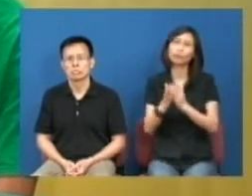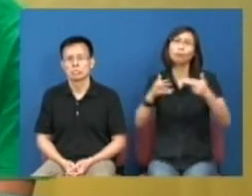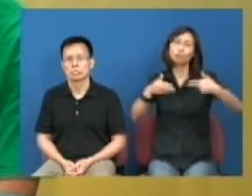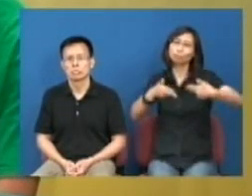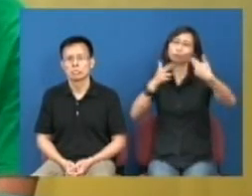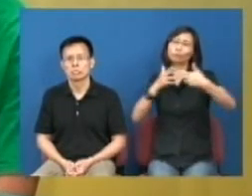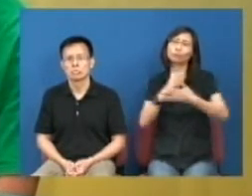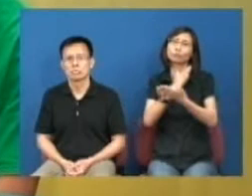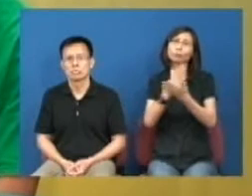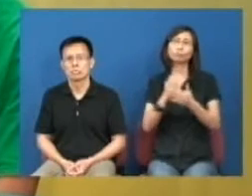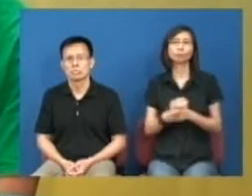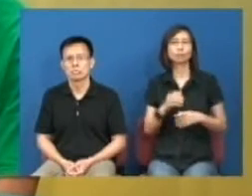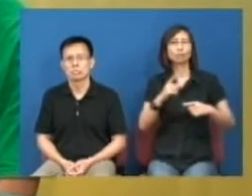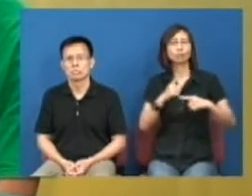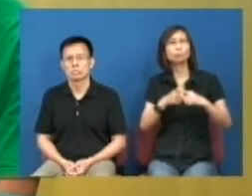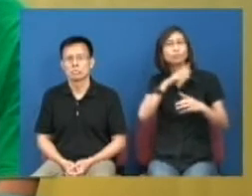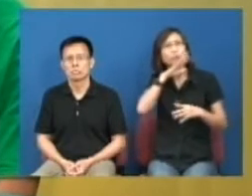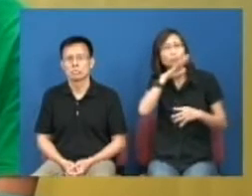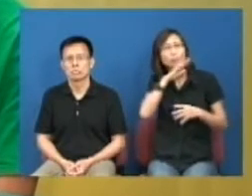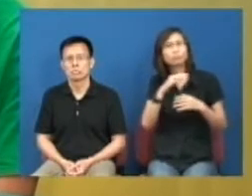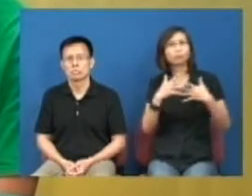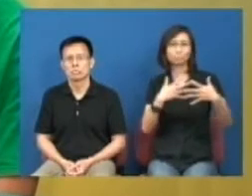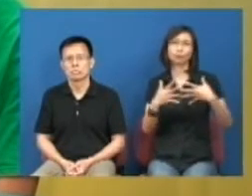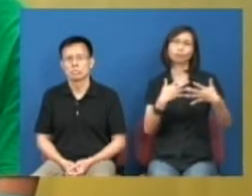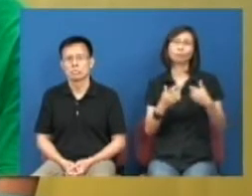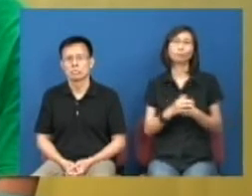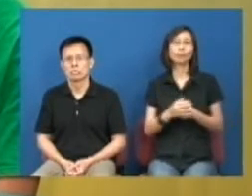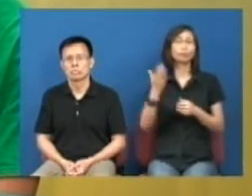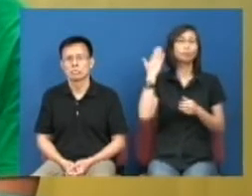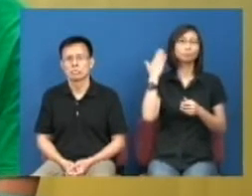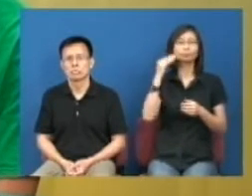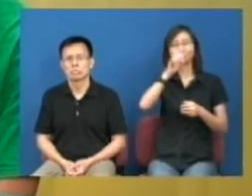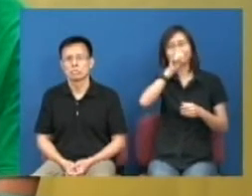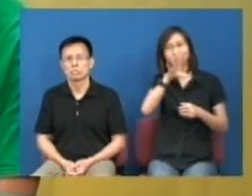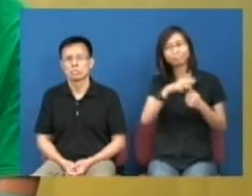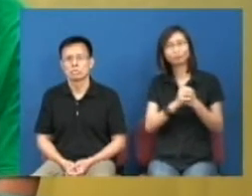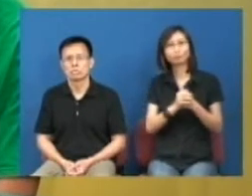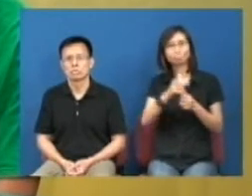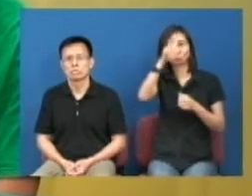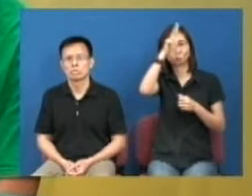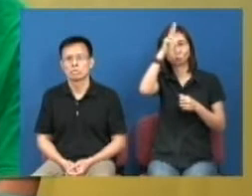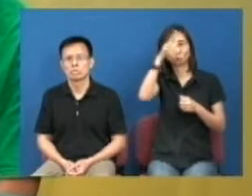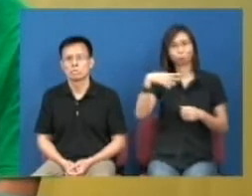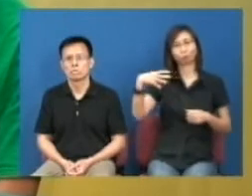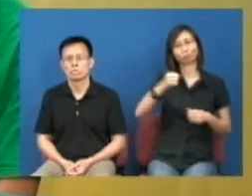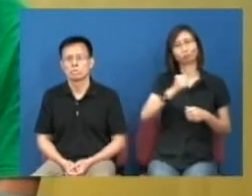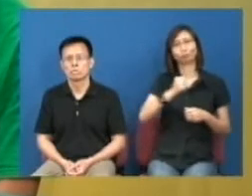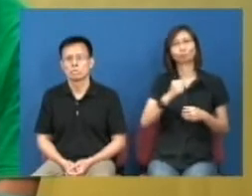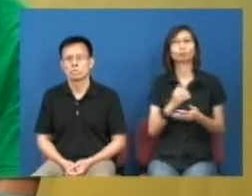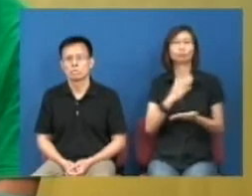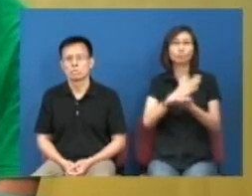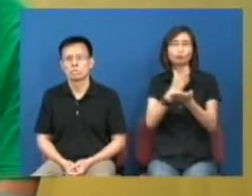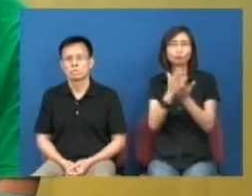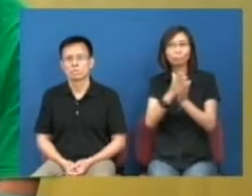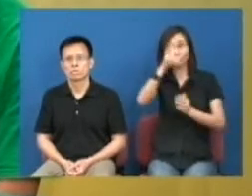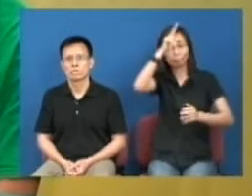法。咁就啱頭先講到就係即係政府官員，即係或者甚至係一啲政